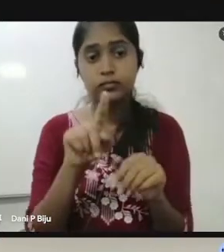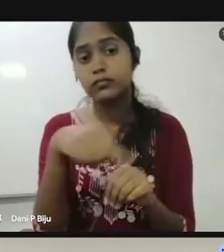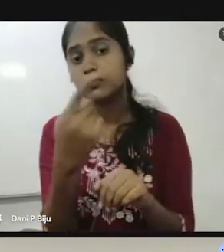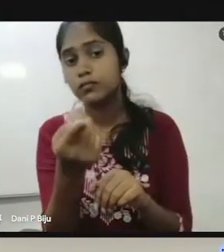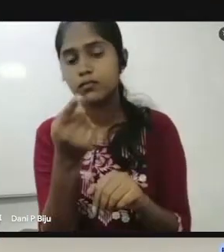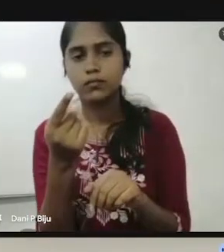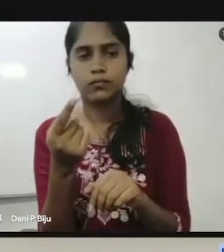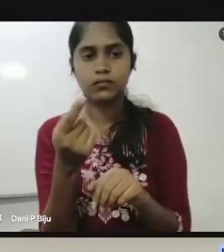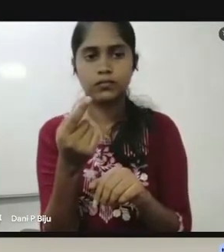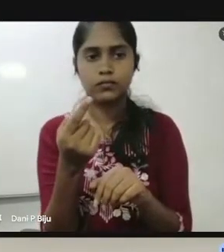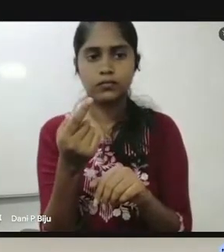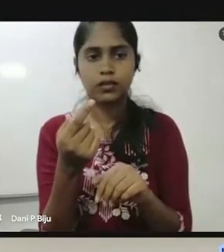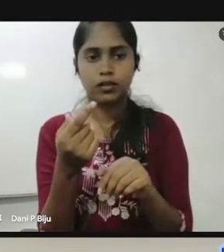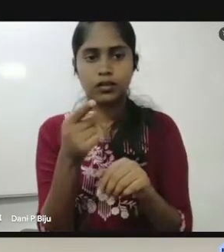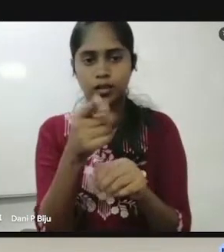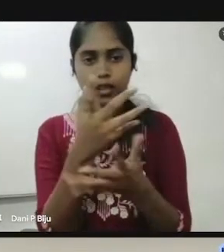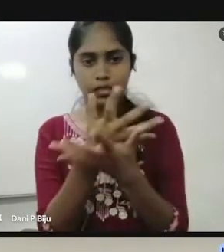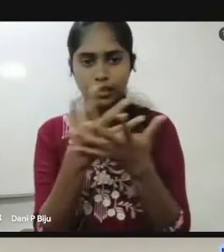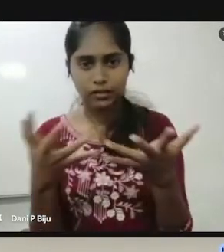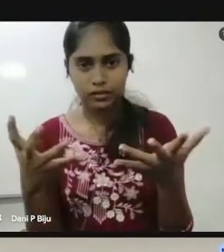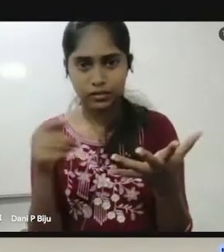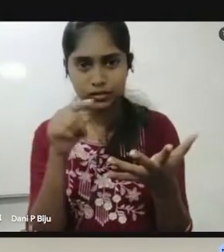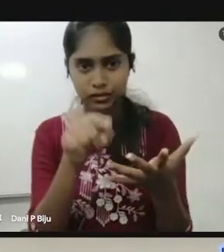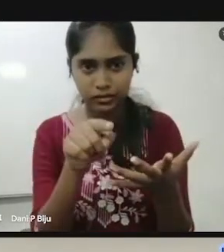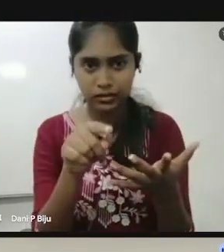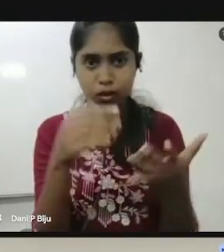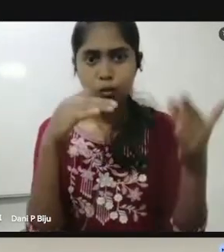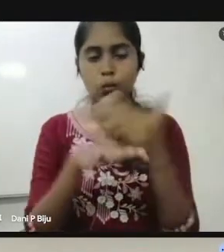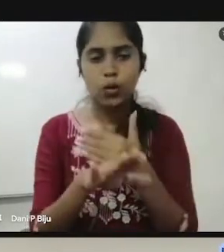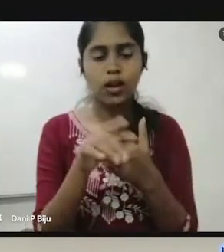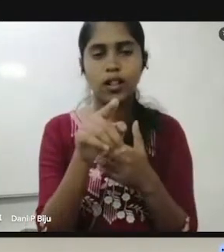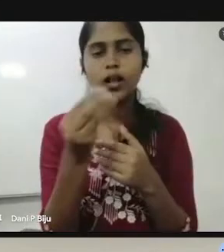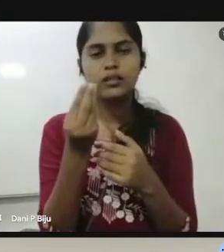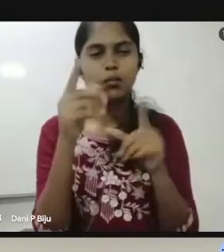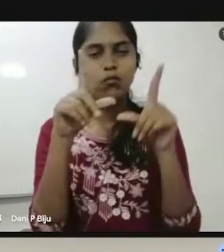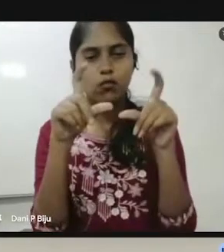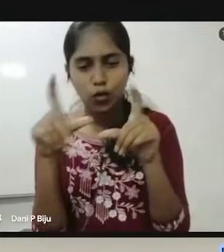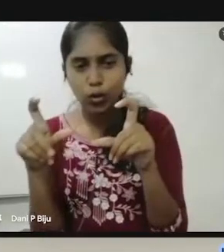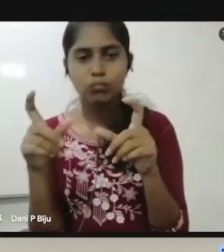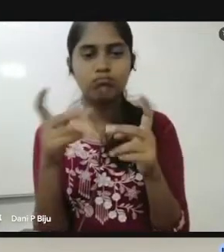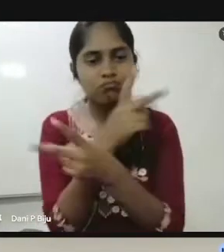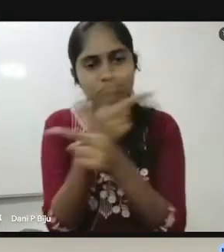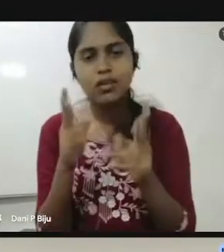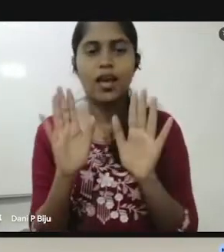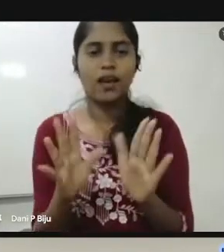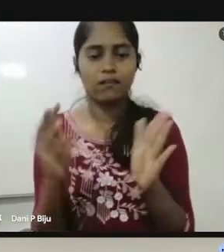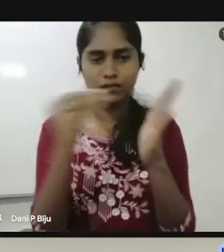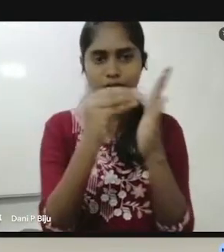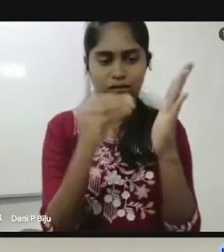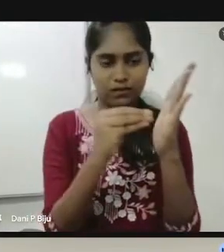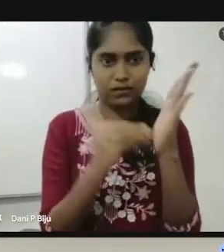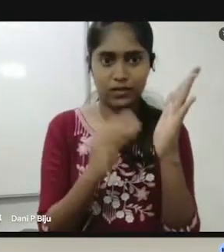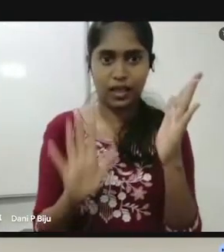ചെയ്ത് പ്രവർത്തിക്കുന്ന ഡിവൈസസ് ആണ്. അതിനുള്ളിലെല്ലാം സിംബൽസ് വെച്ചിട്ടുണ്ട്, നിങ്ങൾക്ക് അത് കാണാം. നമ്മൾ അതിലേക്ക് സെലക്ട്